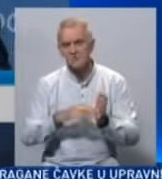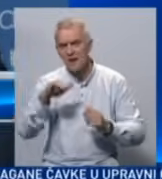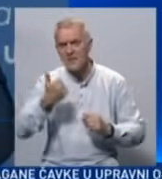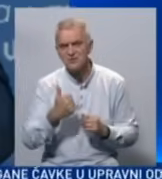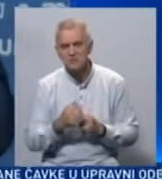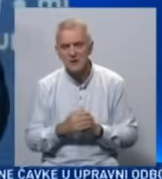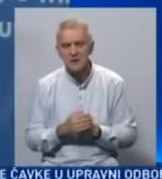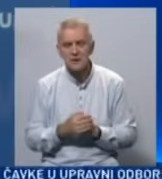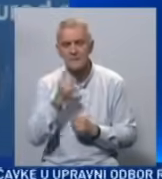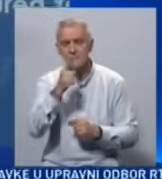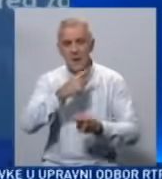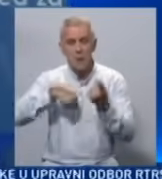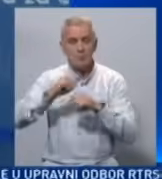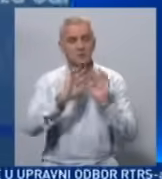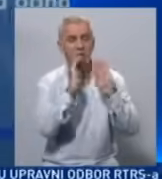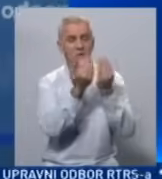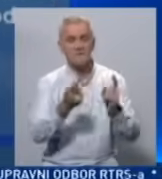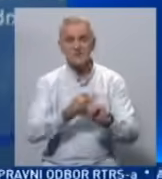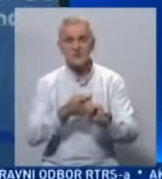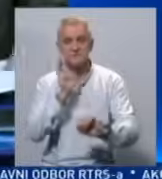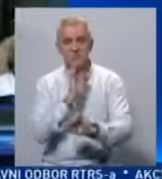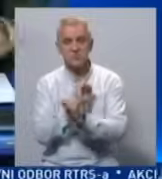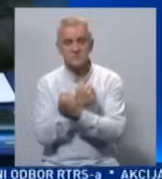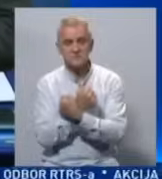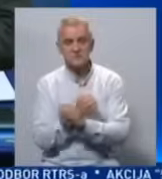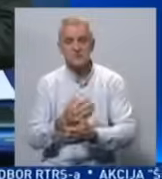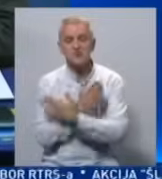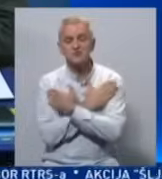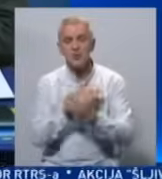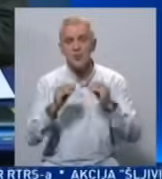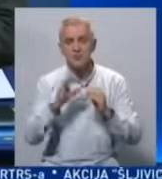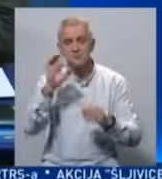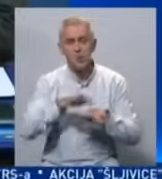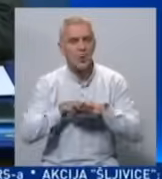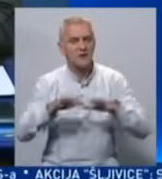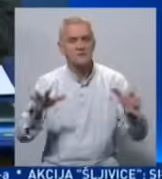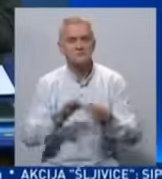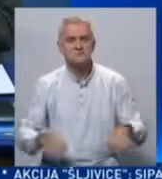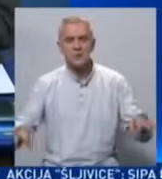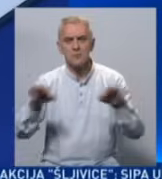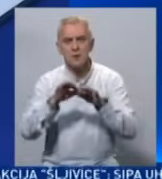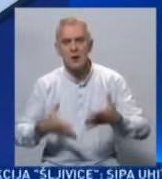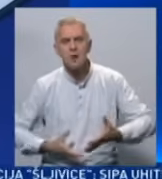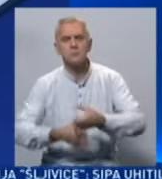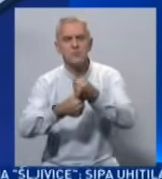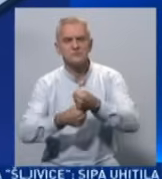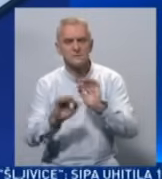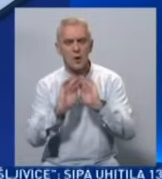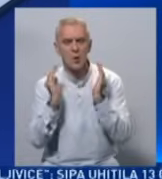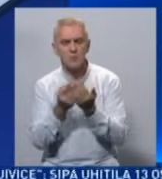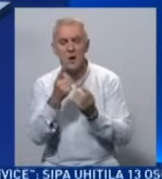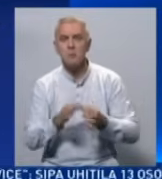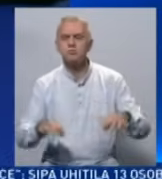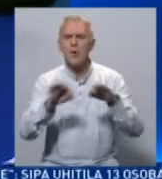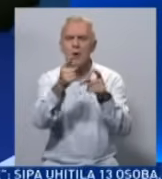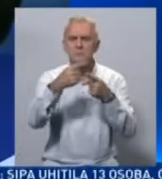Jašarspahićem i Obrtničke komore Federacije Bosne i Hercegovine Željkom Babićem o realizaciji projekta Podsticaj komorama. Projekat se